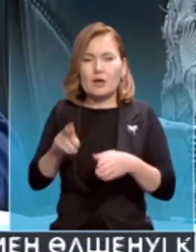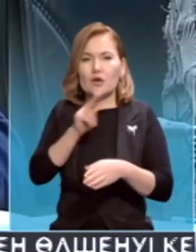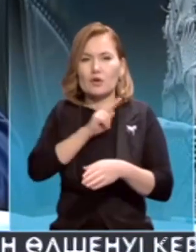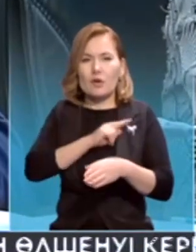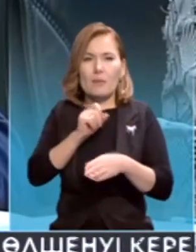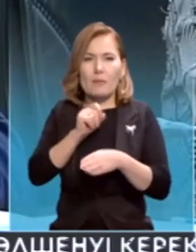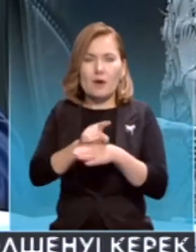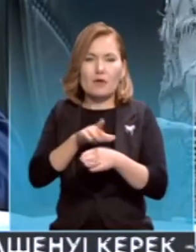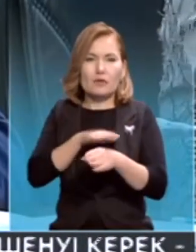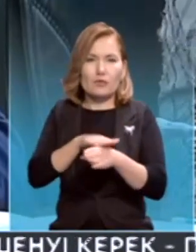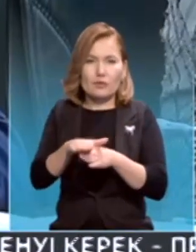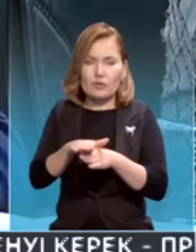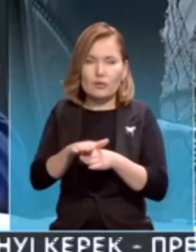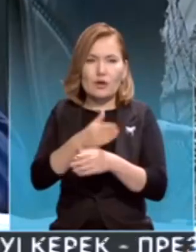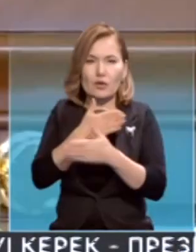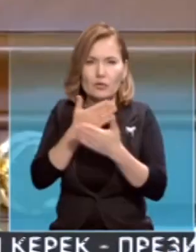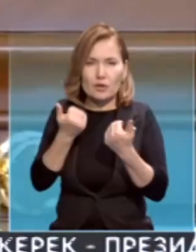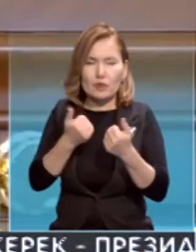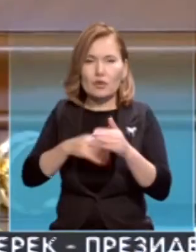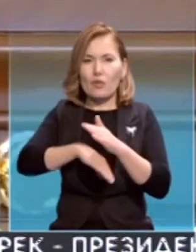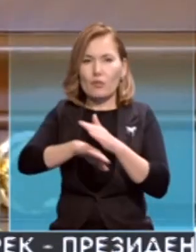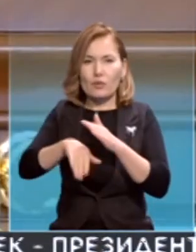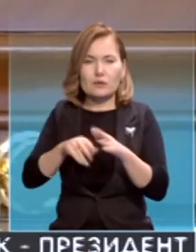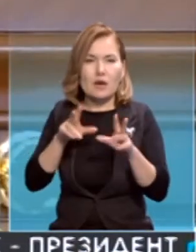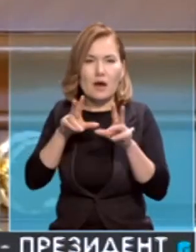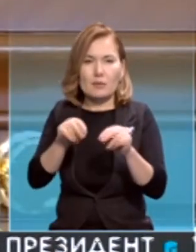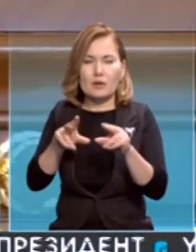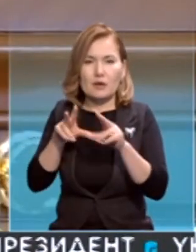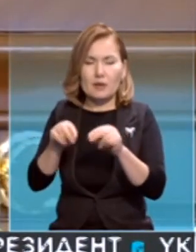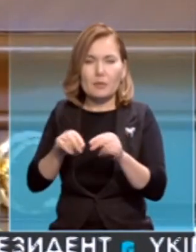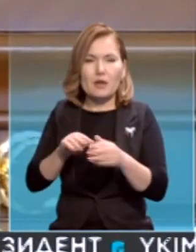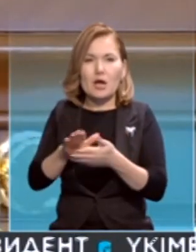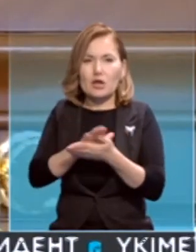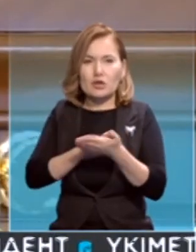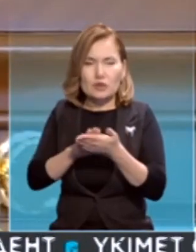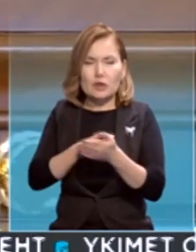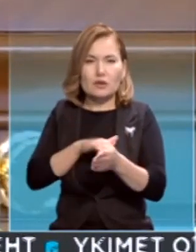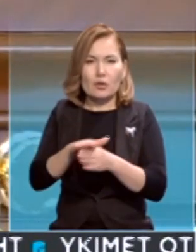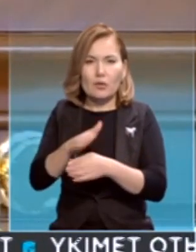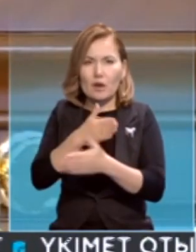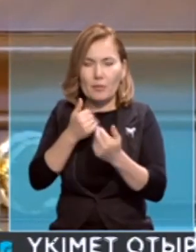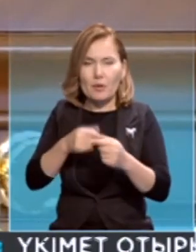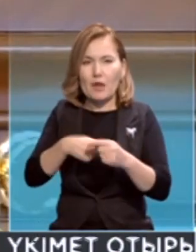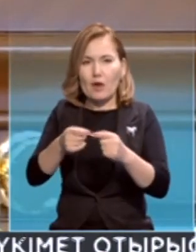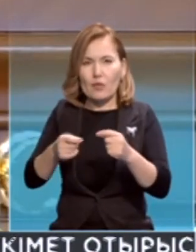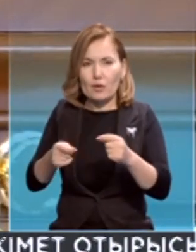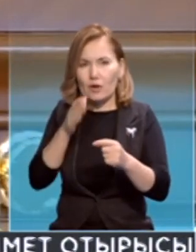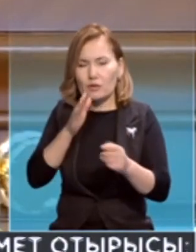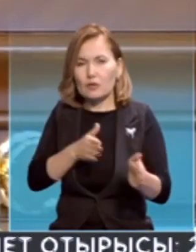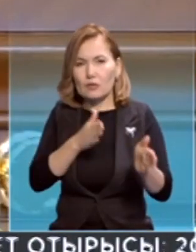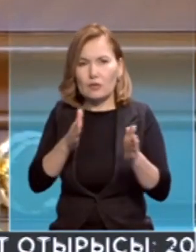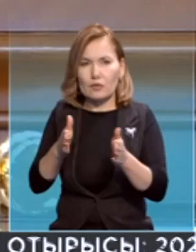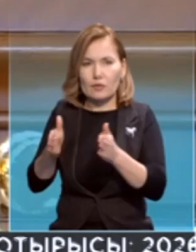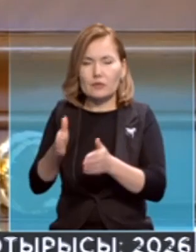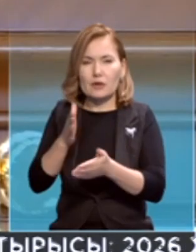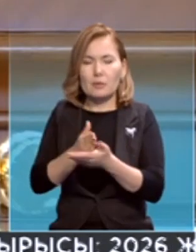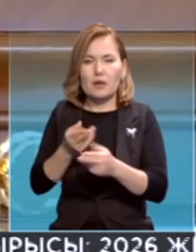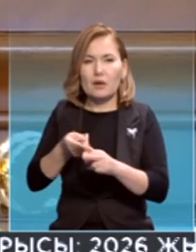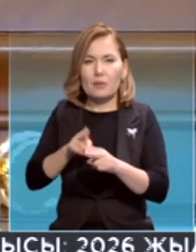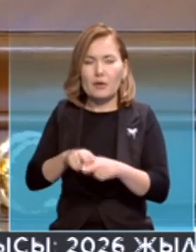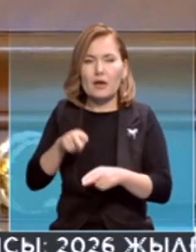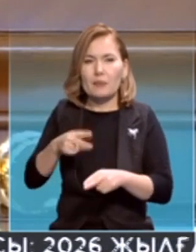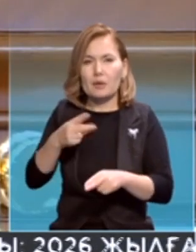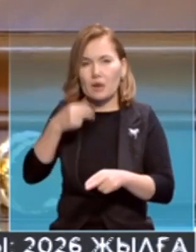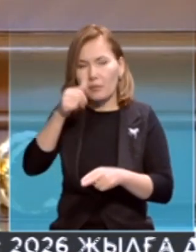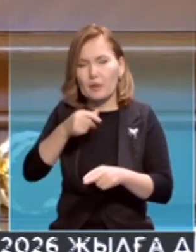орындаудағы формальды көзқарас әлі сақталып отыр. Орындау мерзімі әртүрлі себептерге байланысты кешіктіріліп, бірнеше рет кейінге қалдырылып жатады. Жыл басынан бері